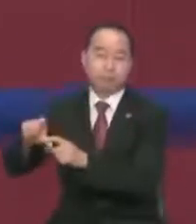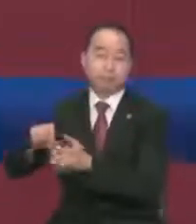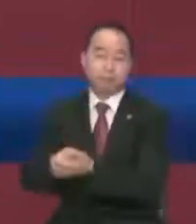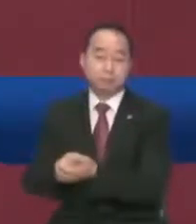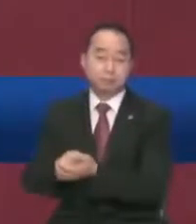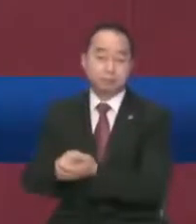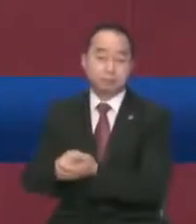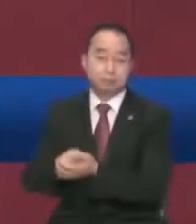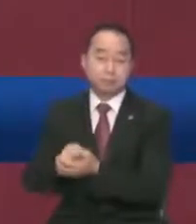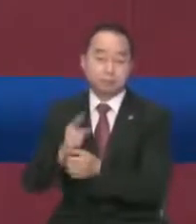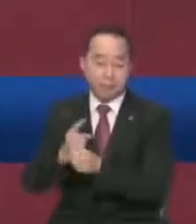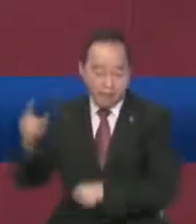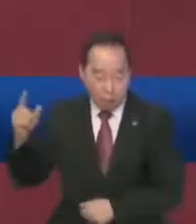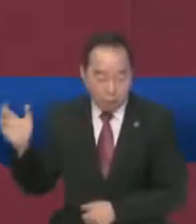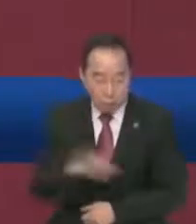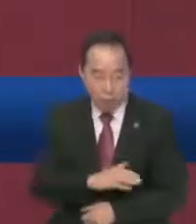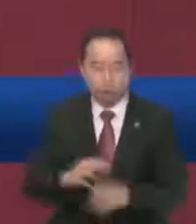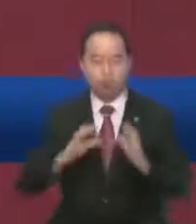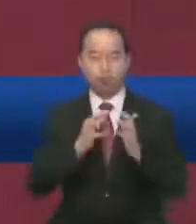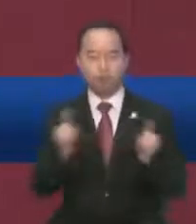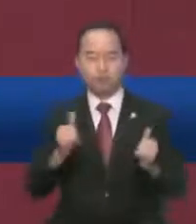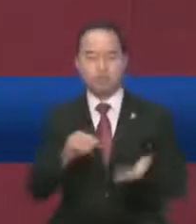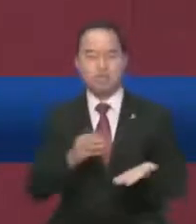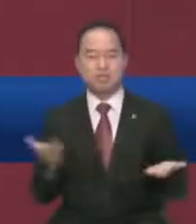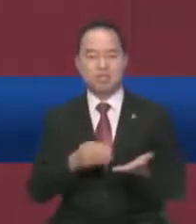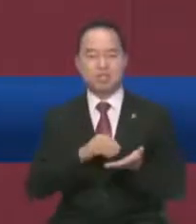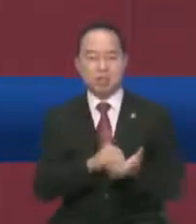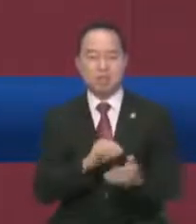국민취업지원제도를 조속히 정착시키겠습니다.